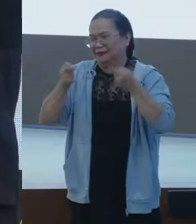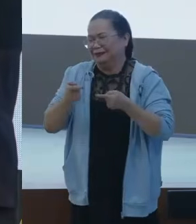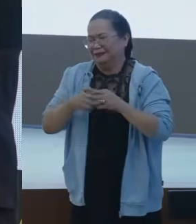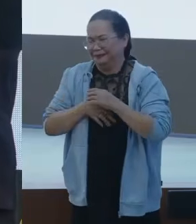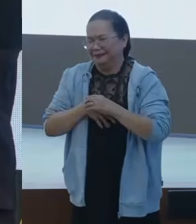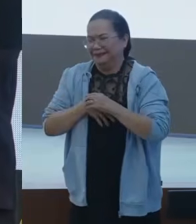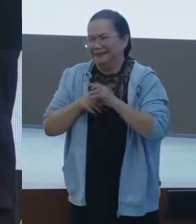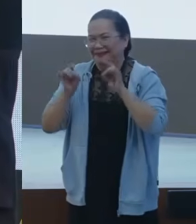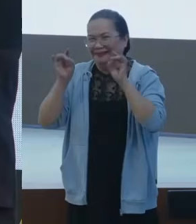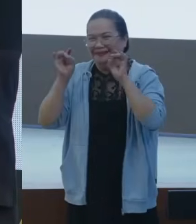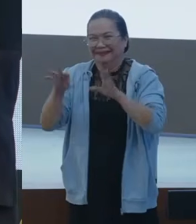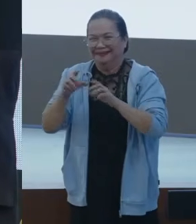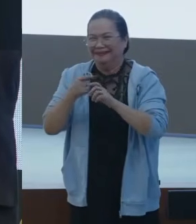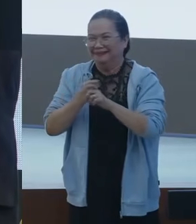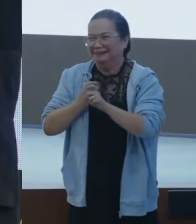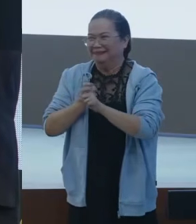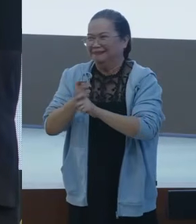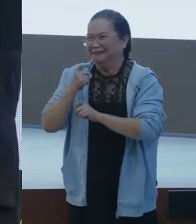buhay?